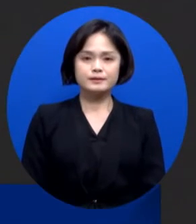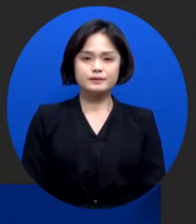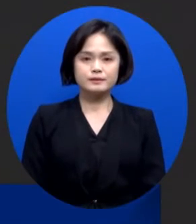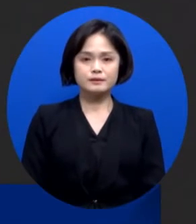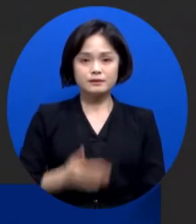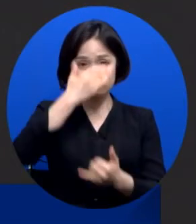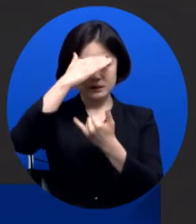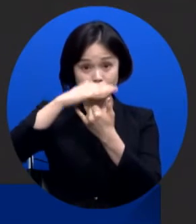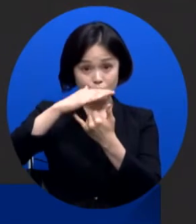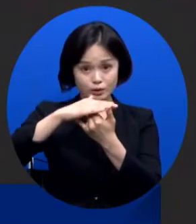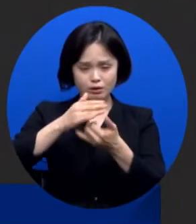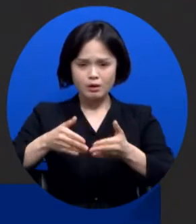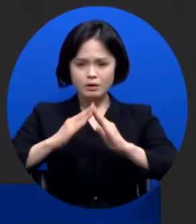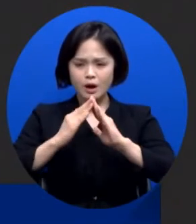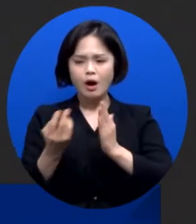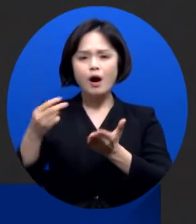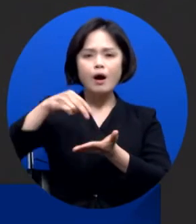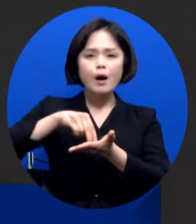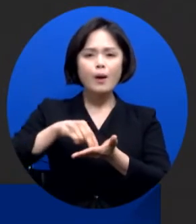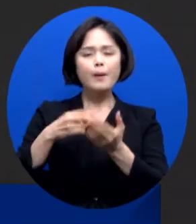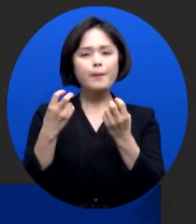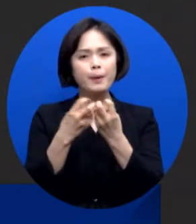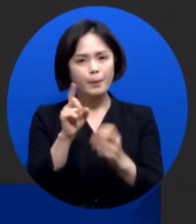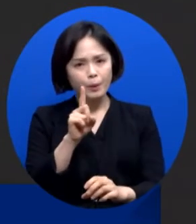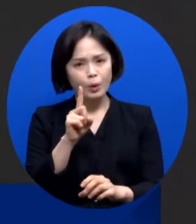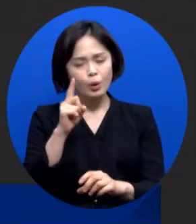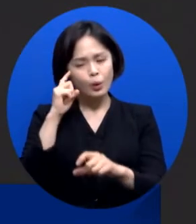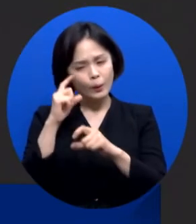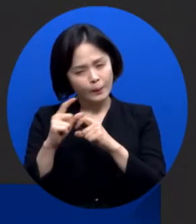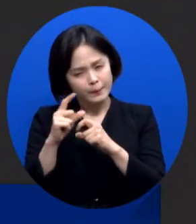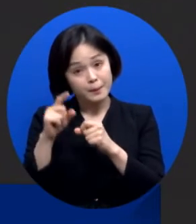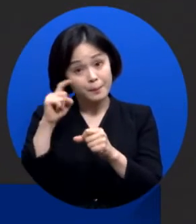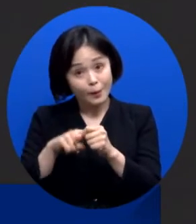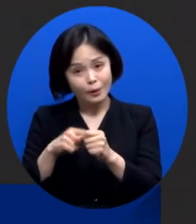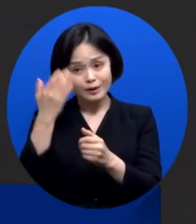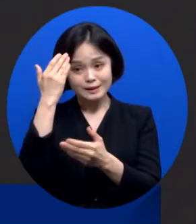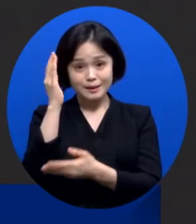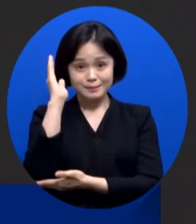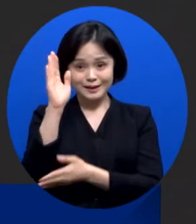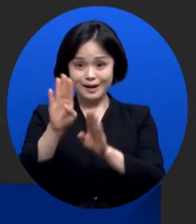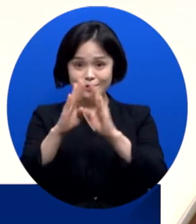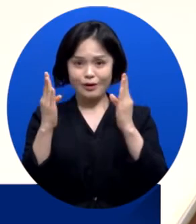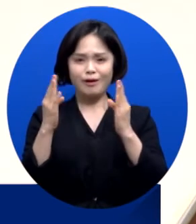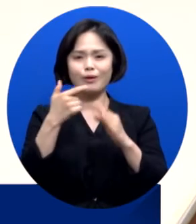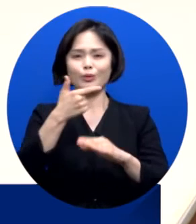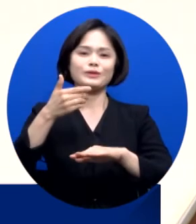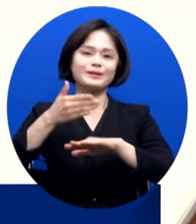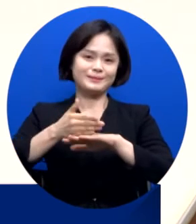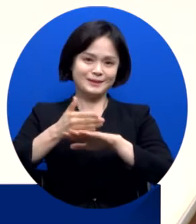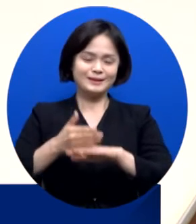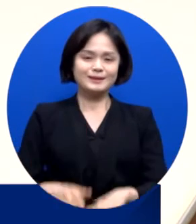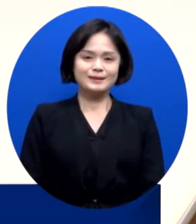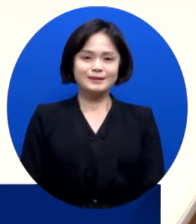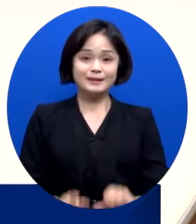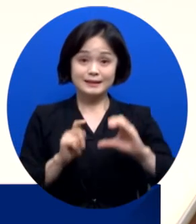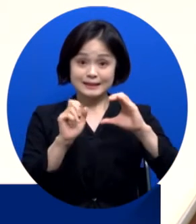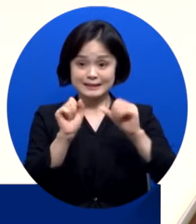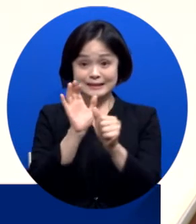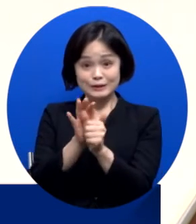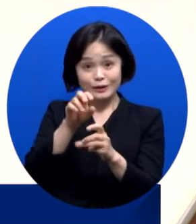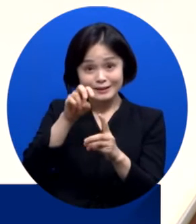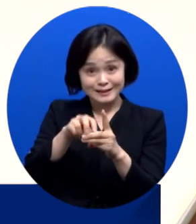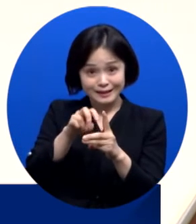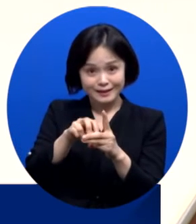어떻게 세워야 될지 고민하는 이런 세미나를 열게 돼서 참 감사하고요. 저희 CTS 다음 세대